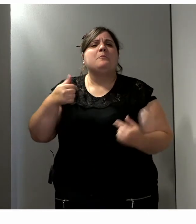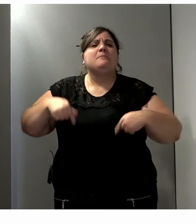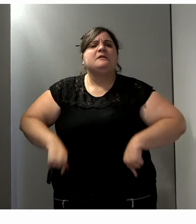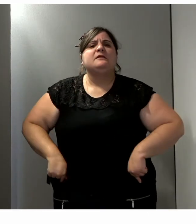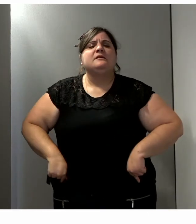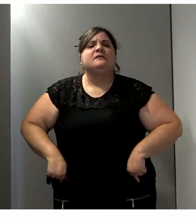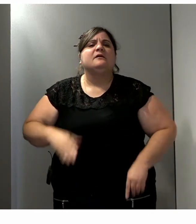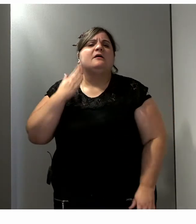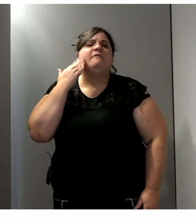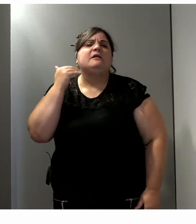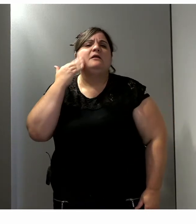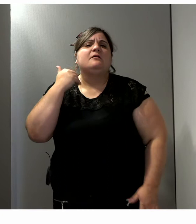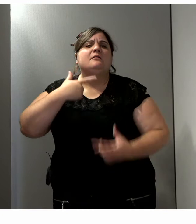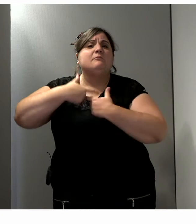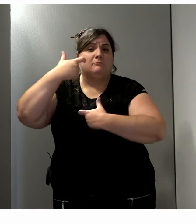nouvelle charte